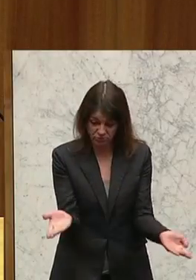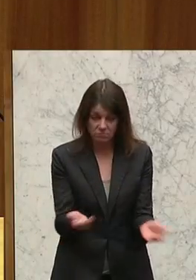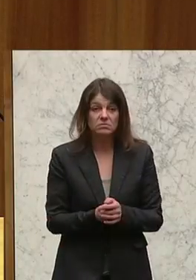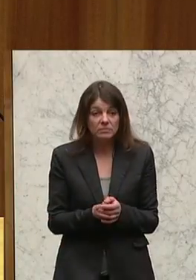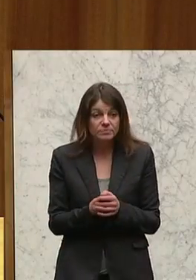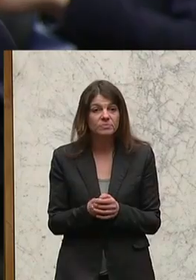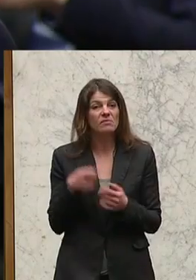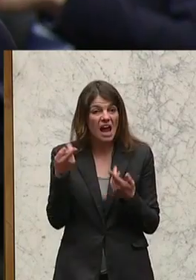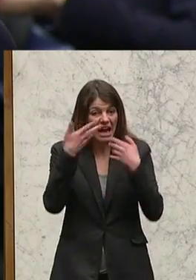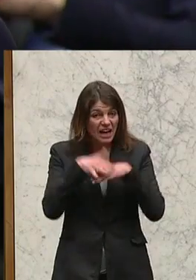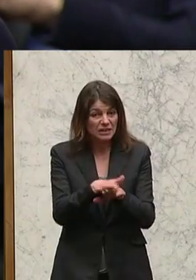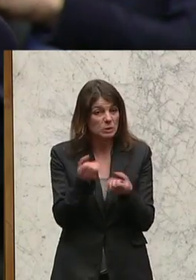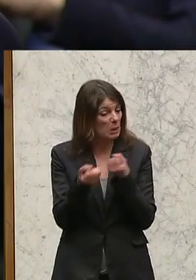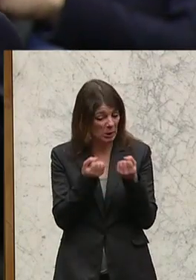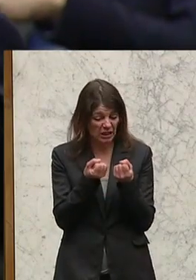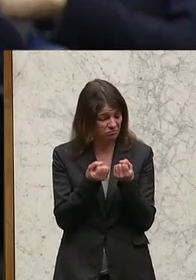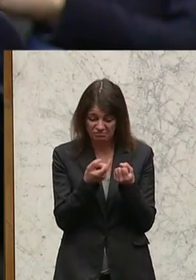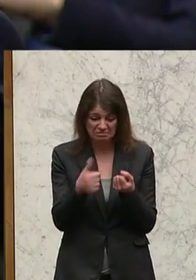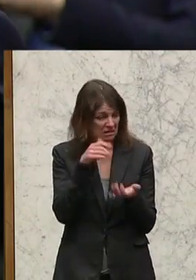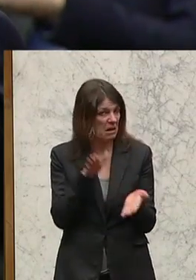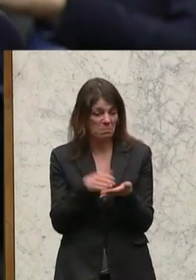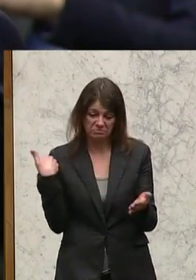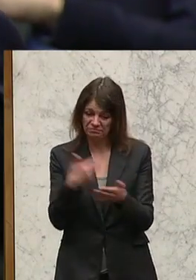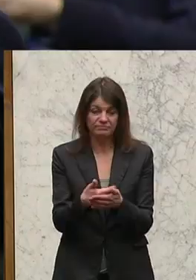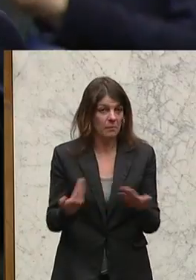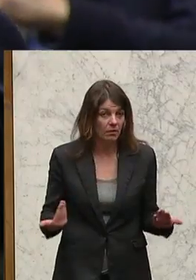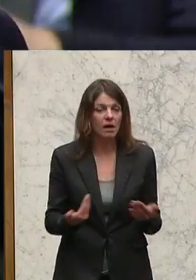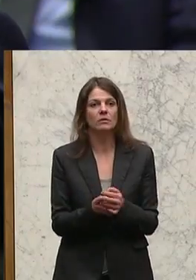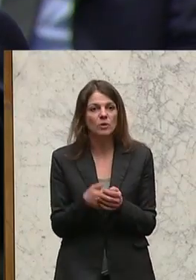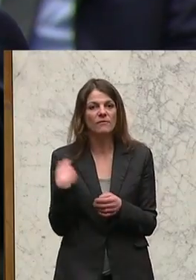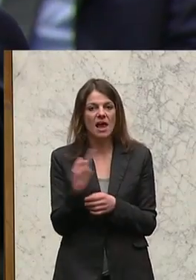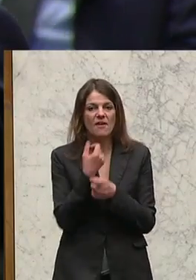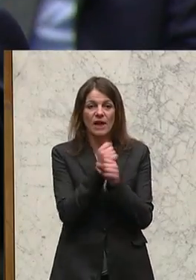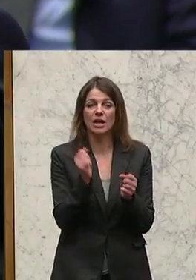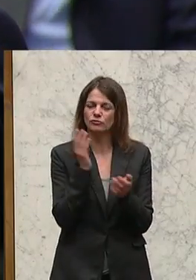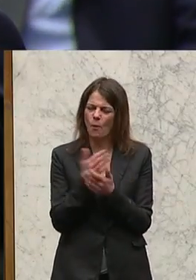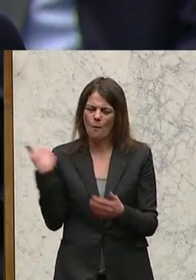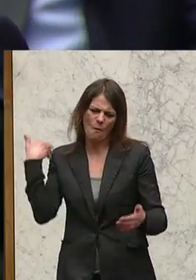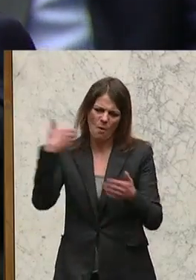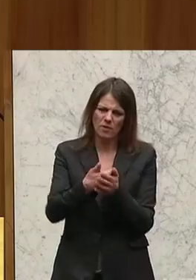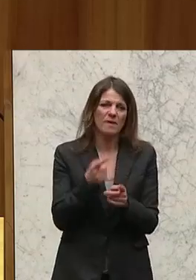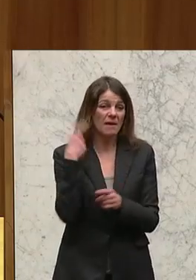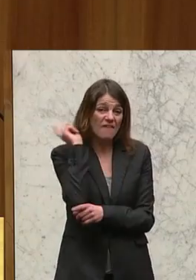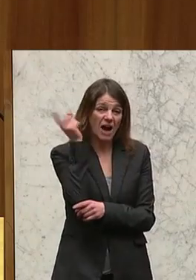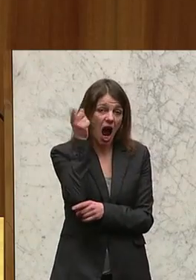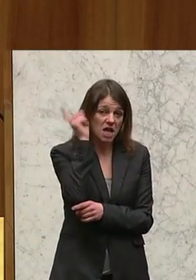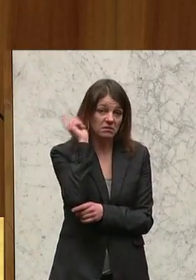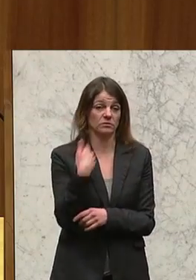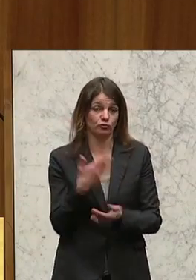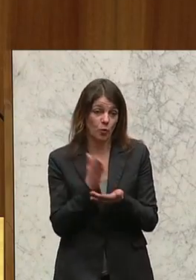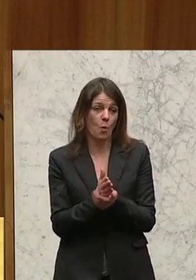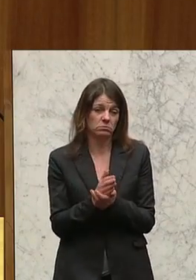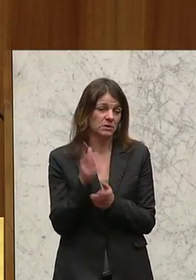einer Integrationspolitik, die nicht funktioniert hat und vor der wir Freiheitliche jahrzehntelang